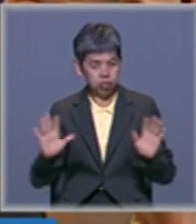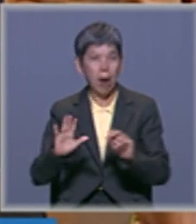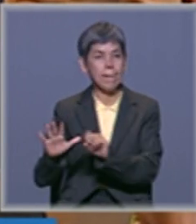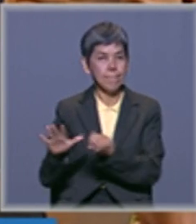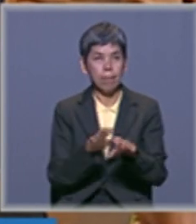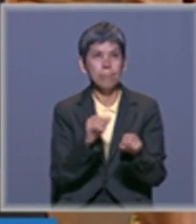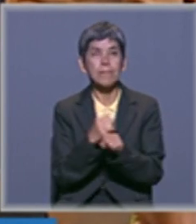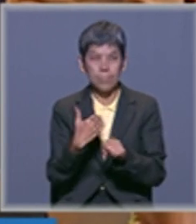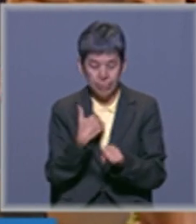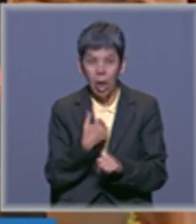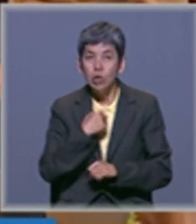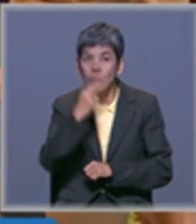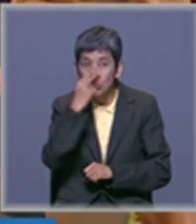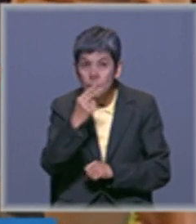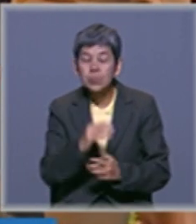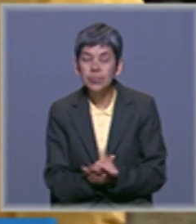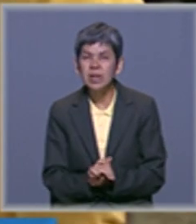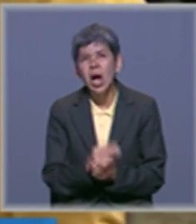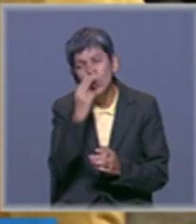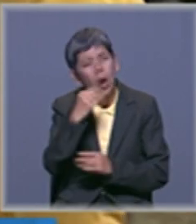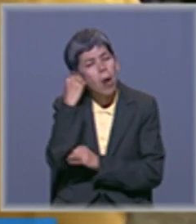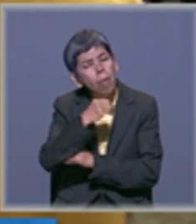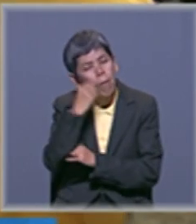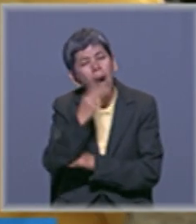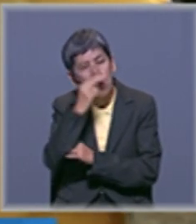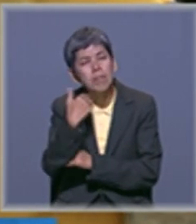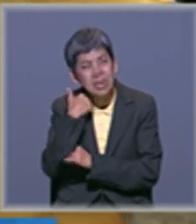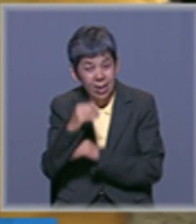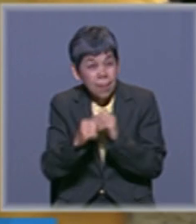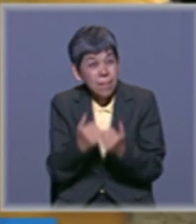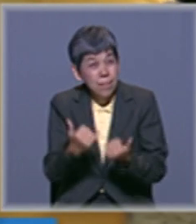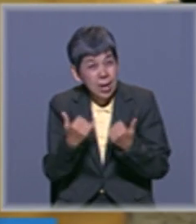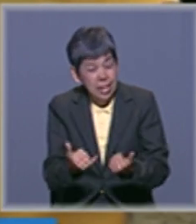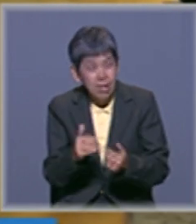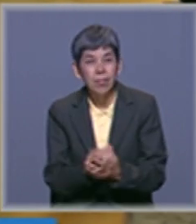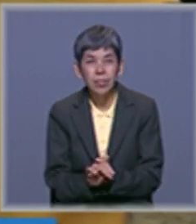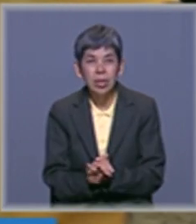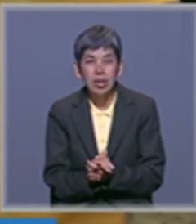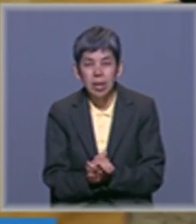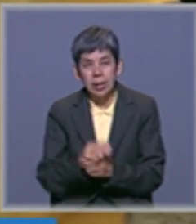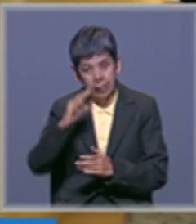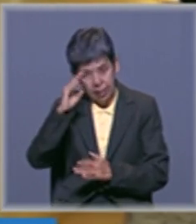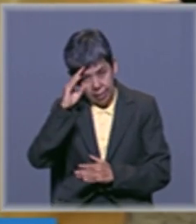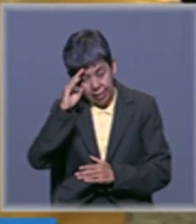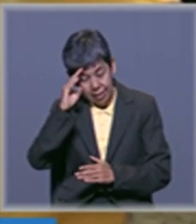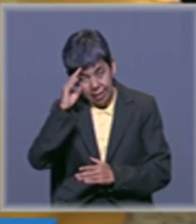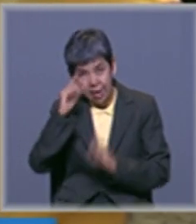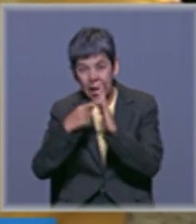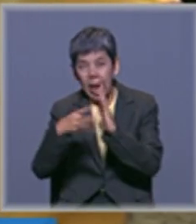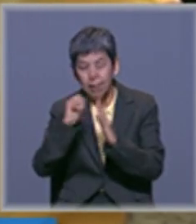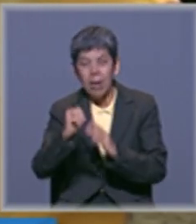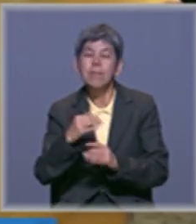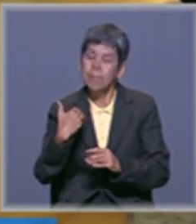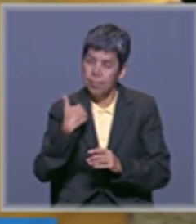ครับเป็นเรื่องซึ่ง เห็นบ่อยๆเหมือนกันแต่ว่าปีนี้ปรากฏว่าพลเอกเปรมนะครับท่านแสดง